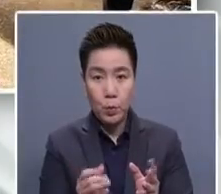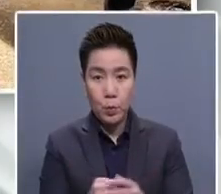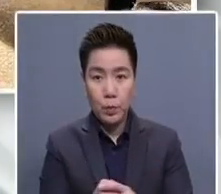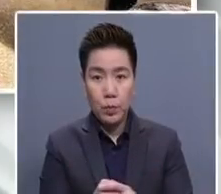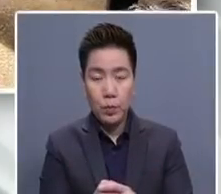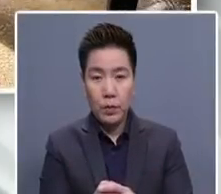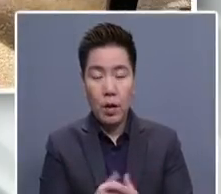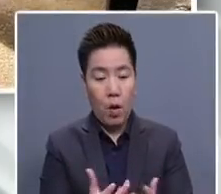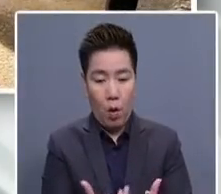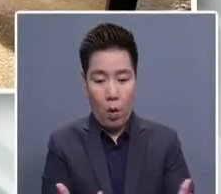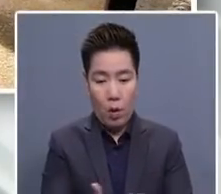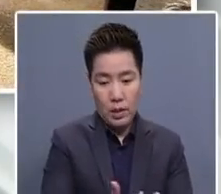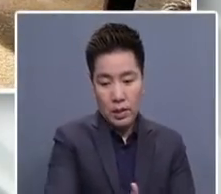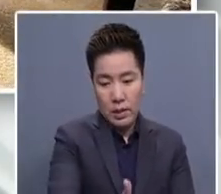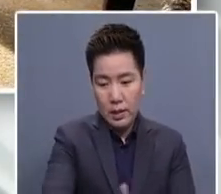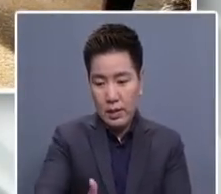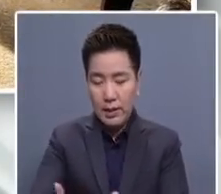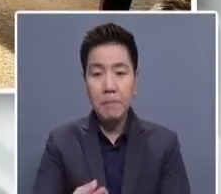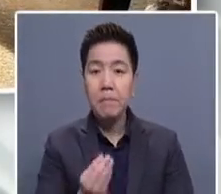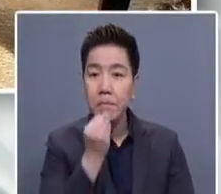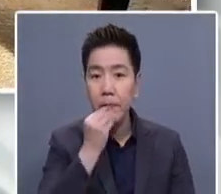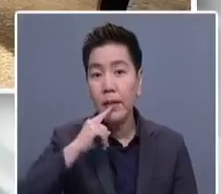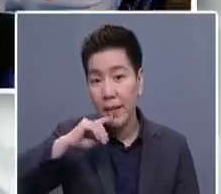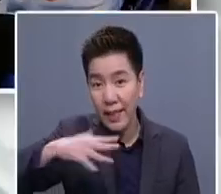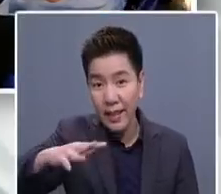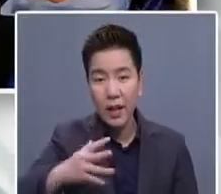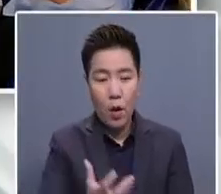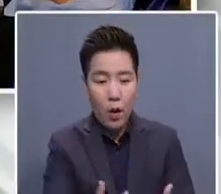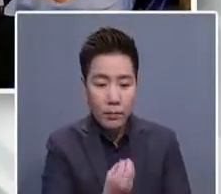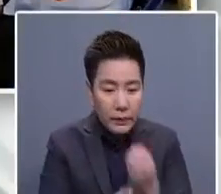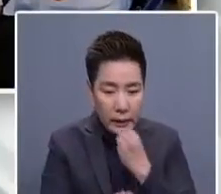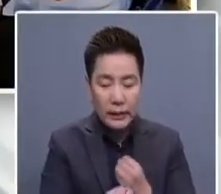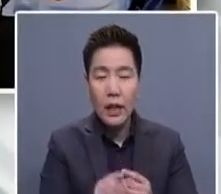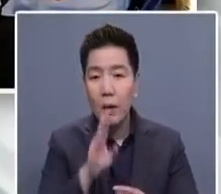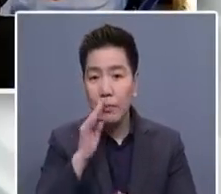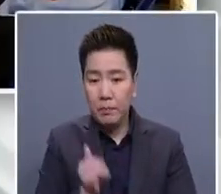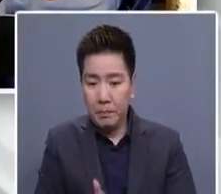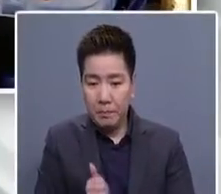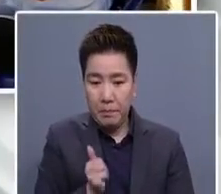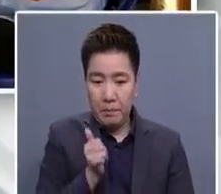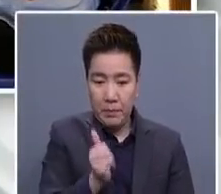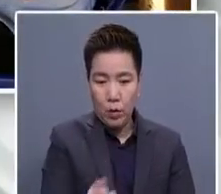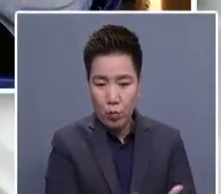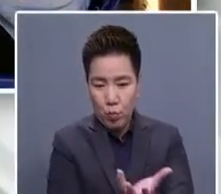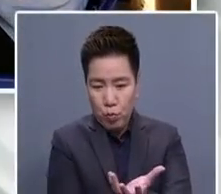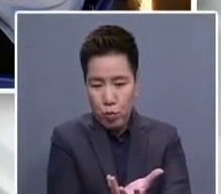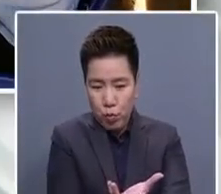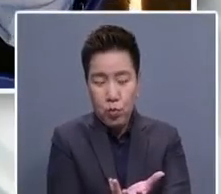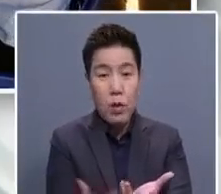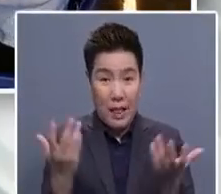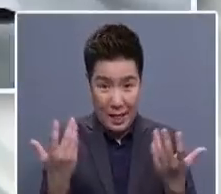ซื้อสินค้าโดยเฉพาะยิ่งเกี่ยวกับอาหารทะเลเนี่ยรับรองได้ว่าหนึ่งถ้าไปปรุงสุกเรียบร้อย